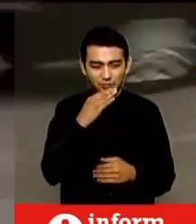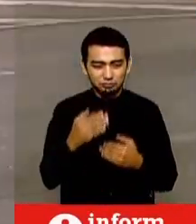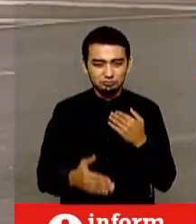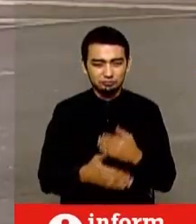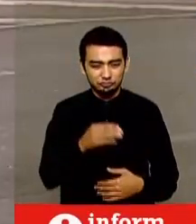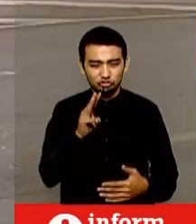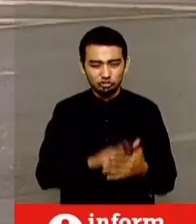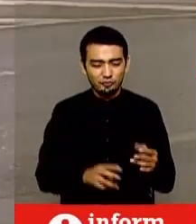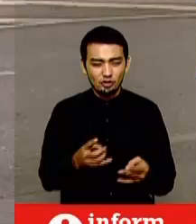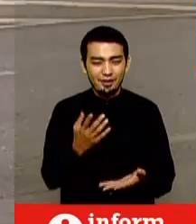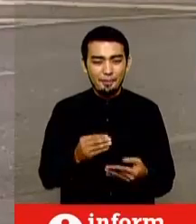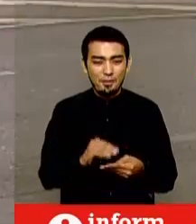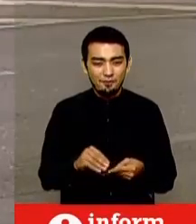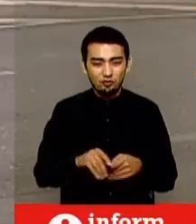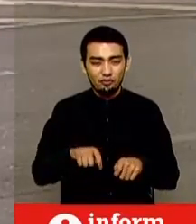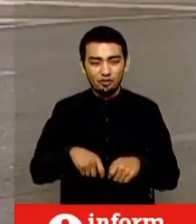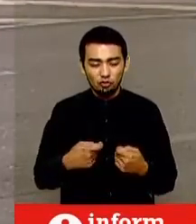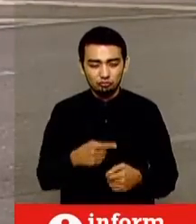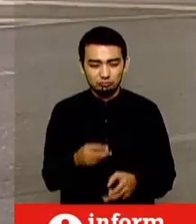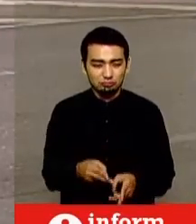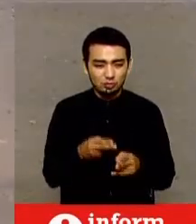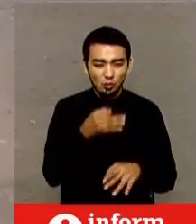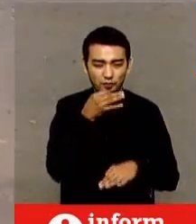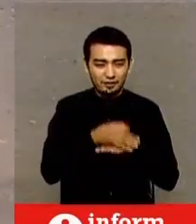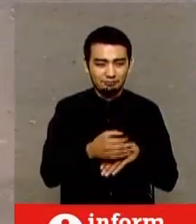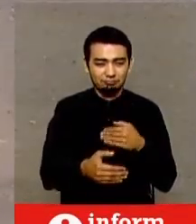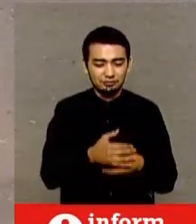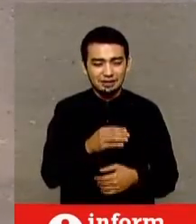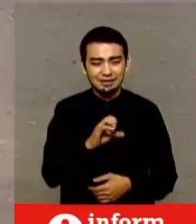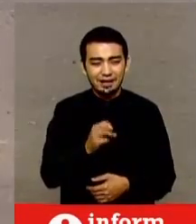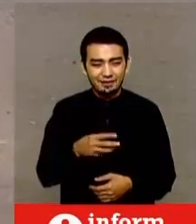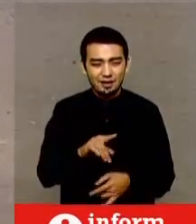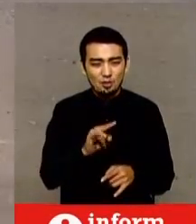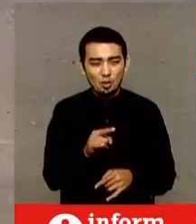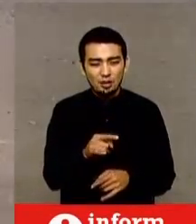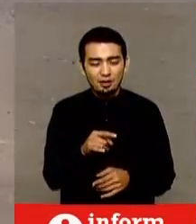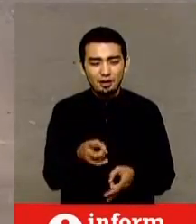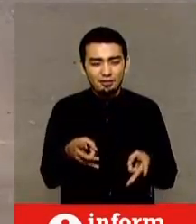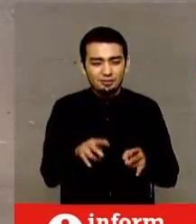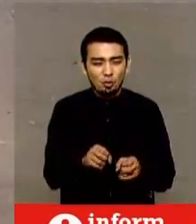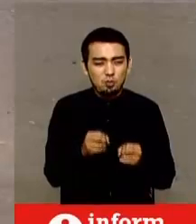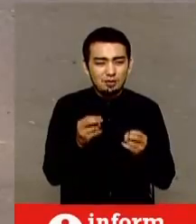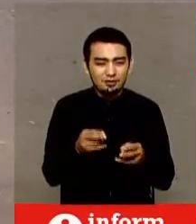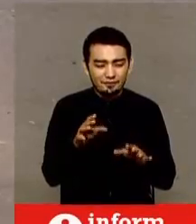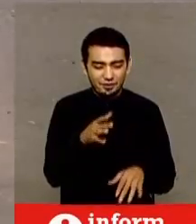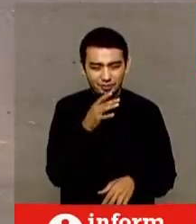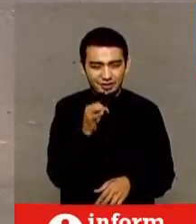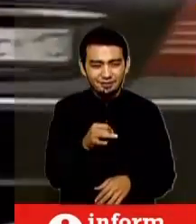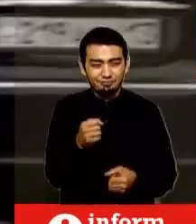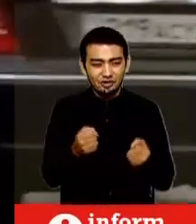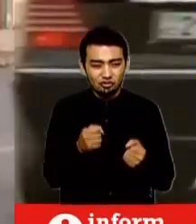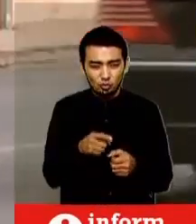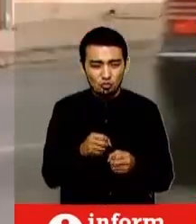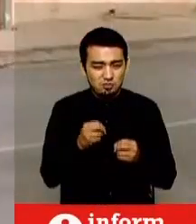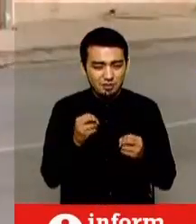административной, а при повторном нарушении и к уголовной ответственности по статье «Оставление ребенка в опасности». Ведь автомобиль – это зона